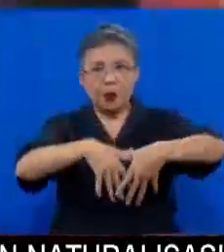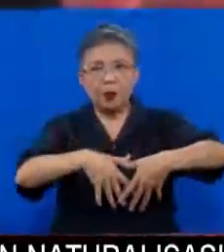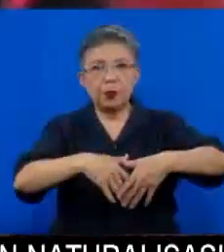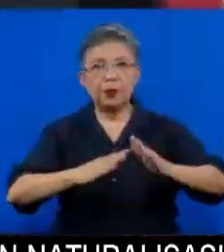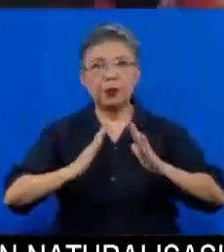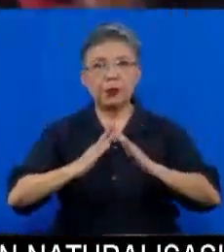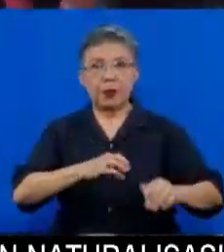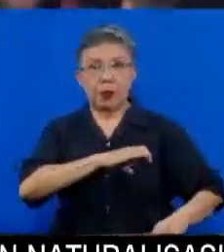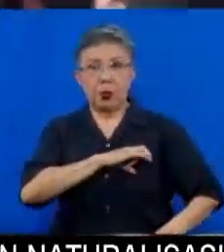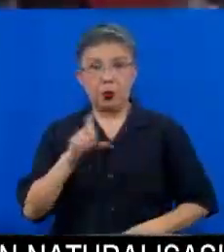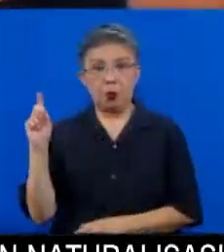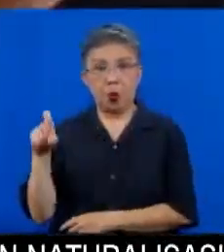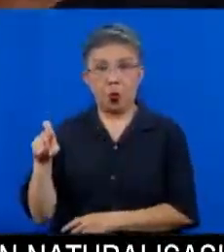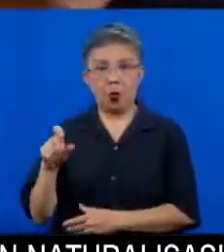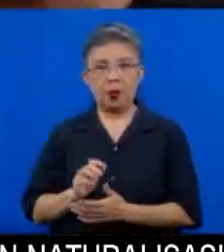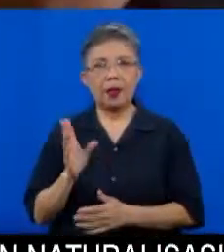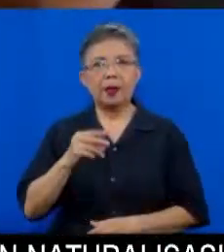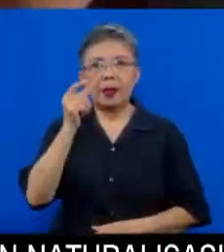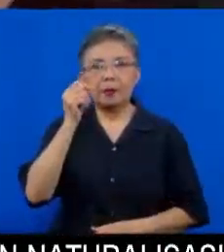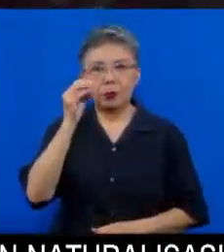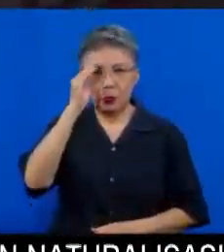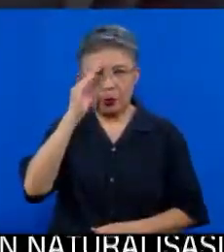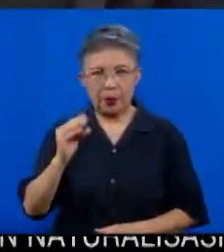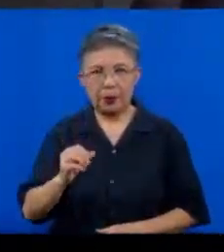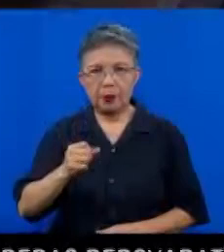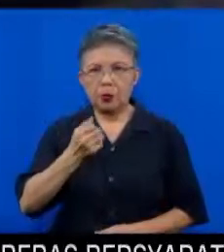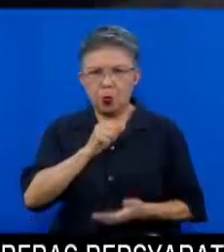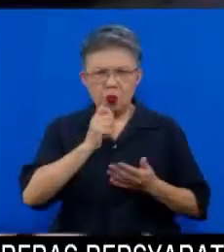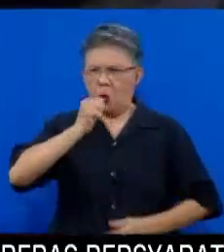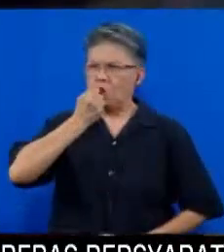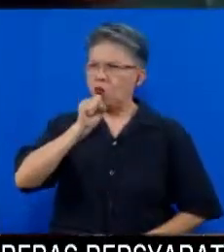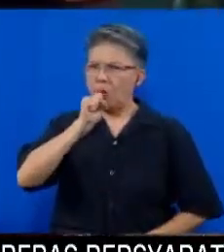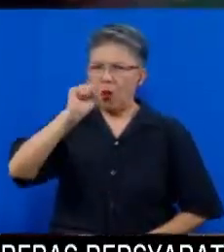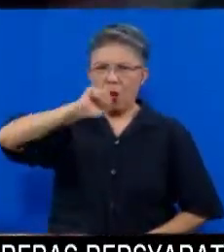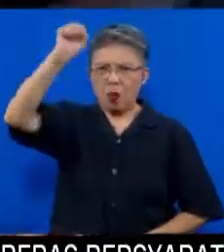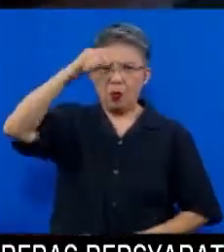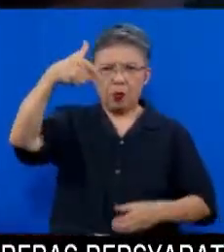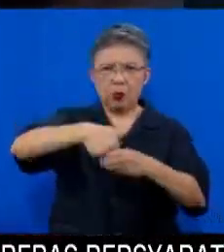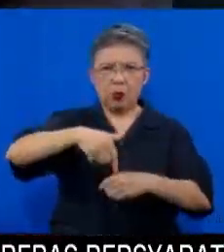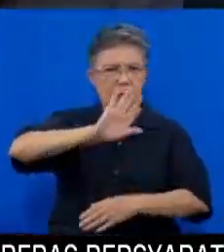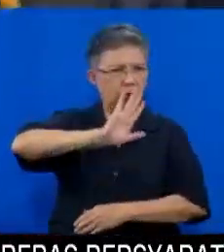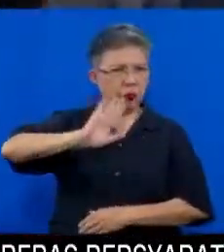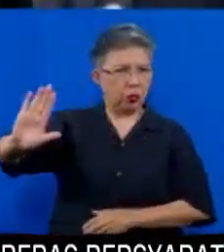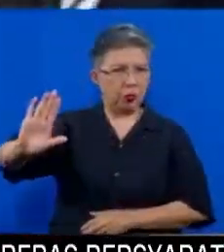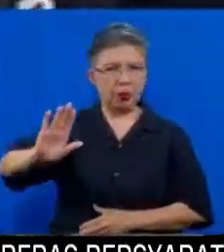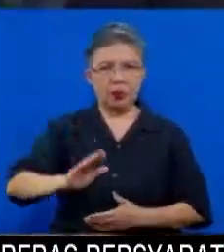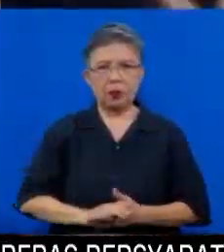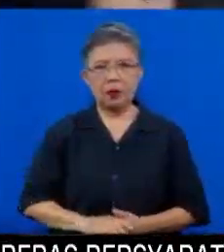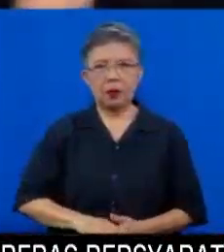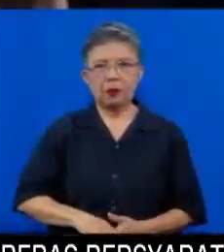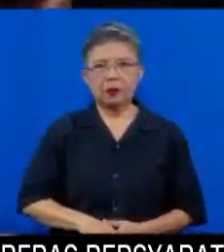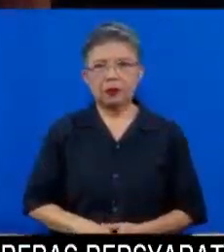gerbang Istana Bogor Rabu sore para mahasiswa menyuarakan penolakan kenaikan harga BBM serta memprotes langkanya pasokan